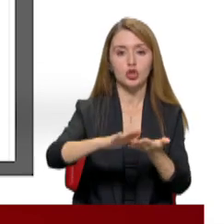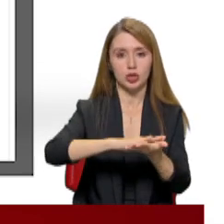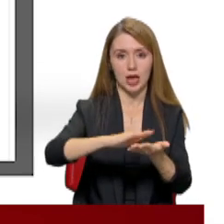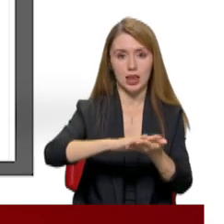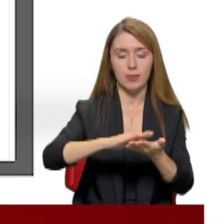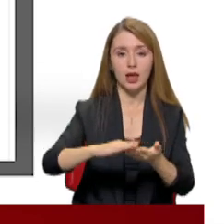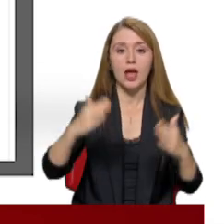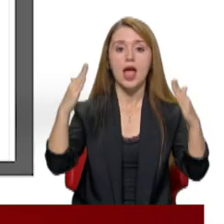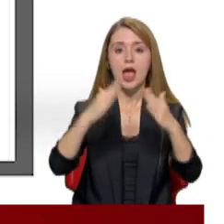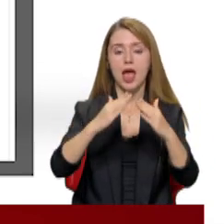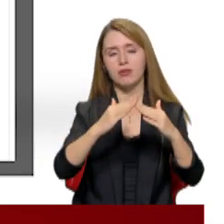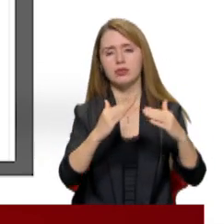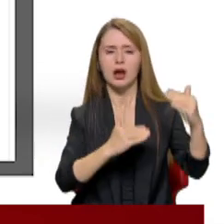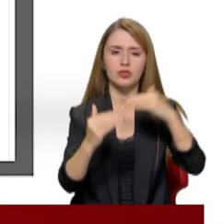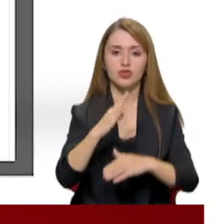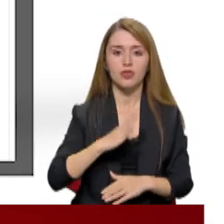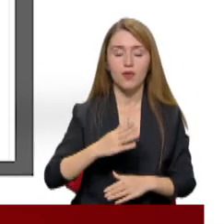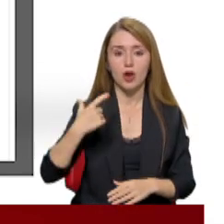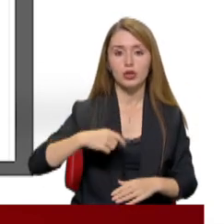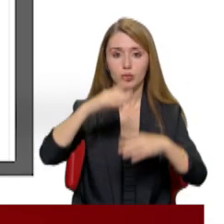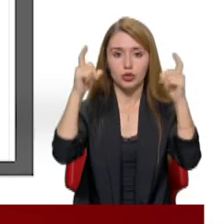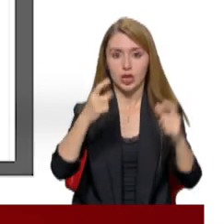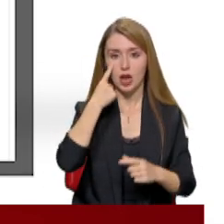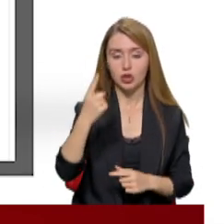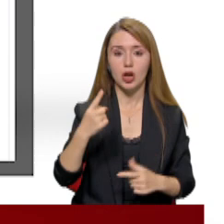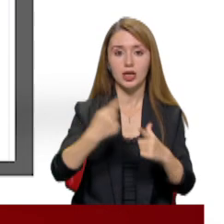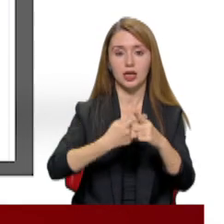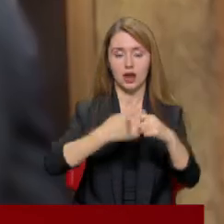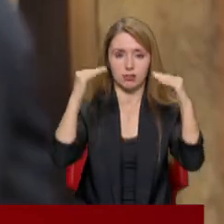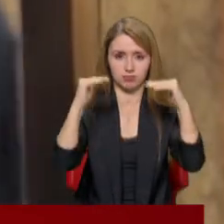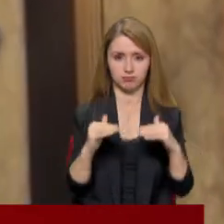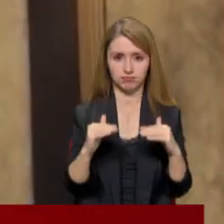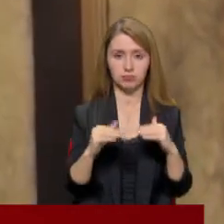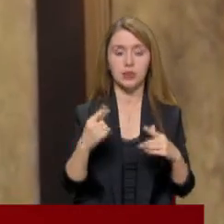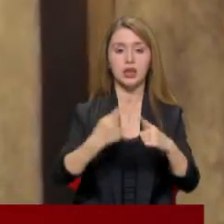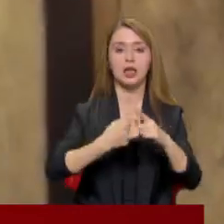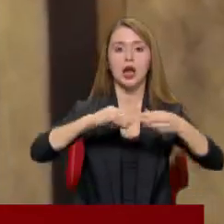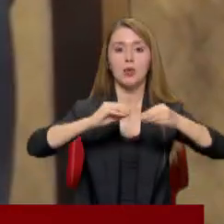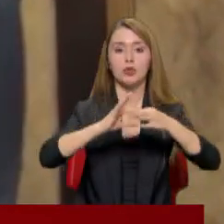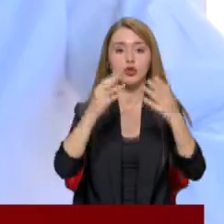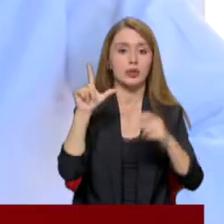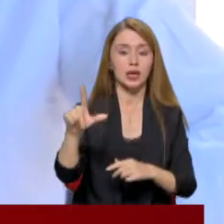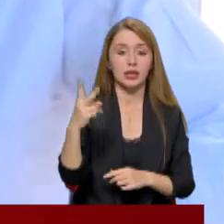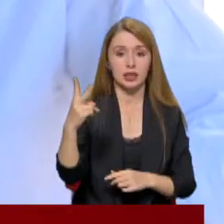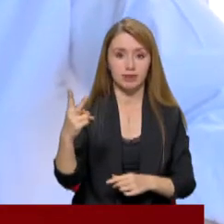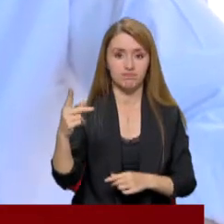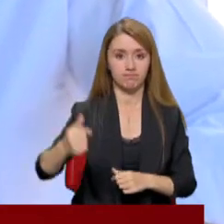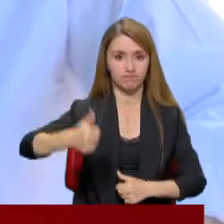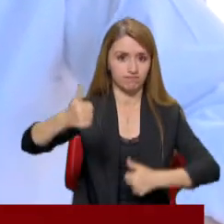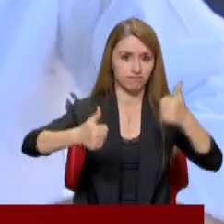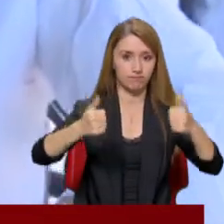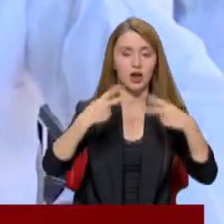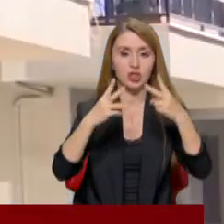imiz konut arzını artırdı özellikle büyükşehirlerde kiralarda gerileme başladı kira sorununu çözmesi gereken iki makam iki ayrı